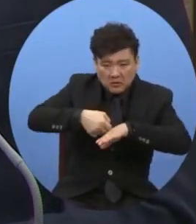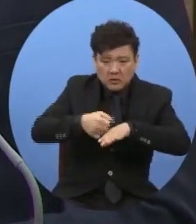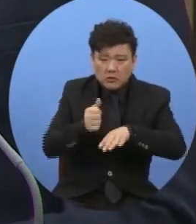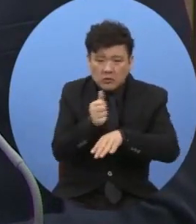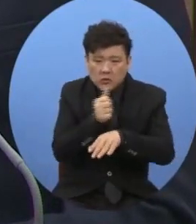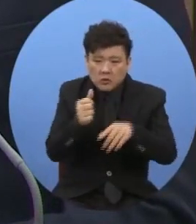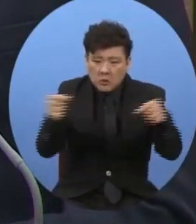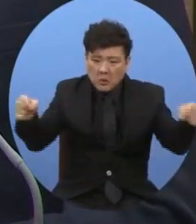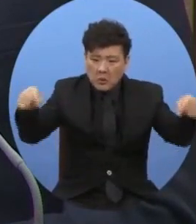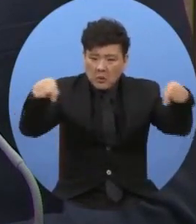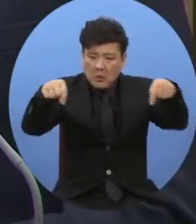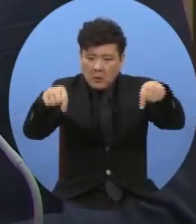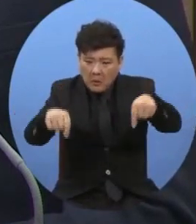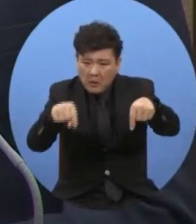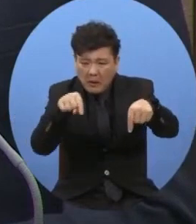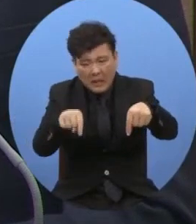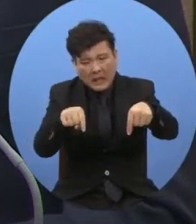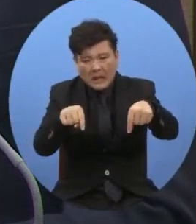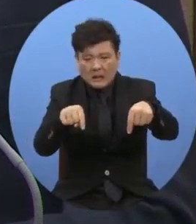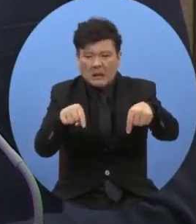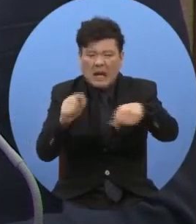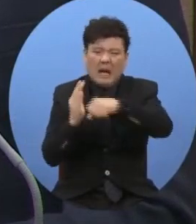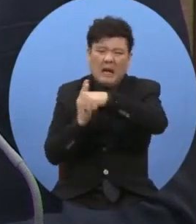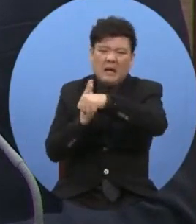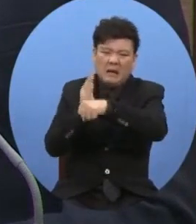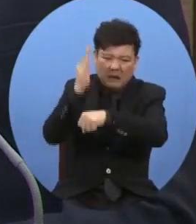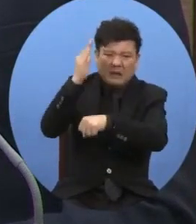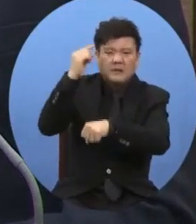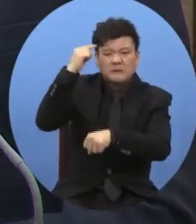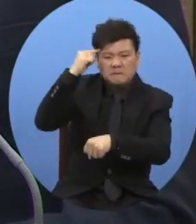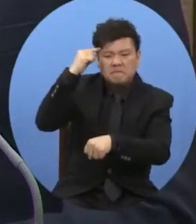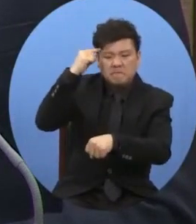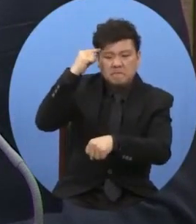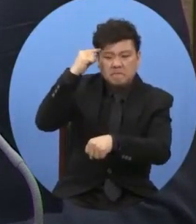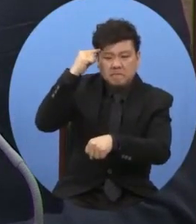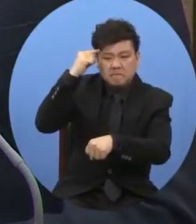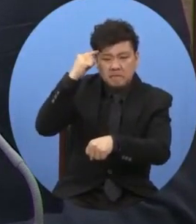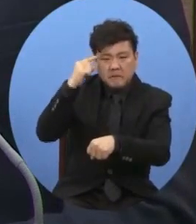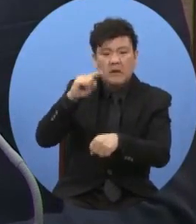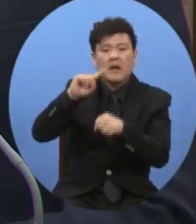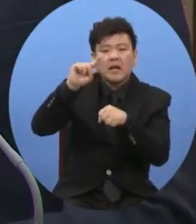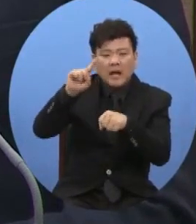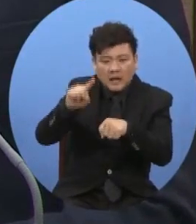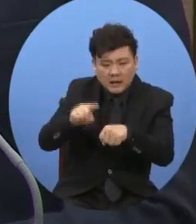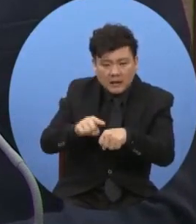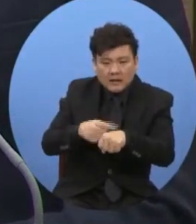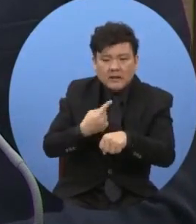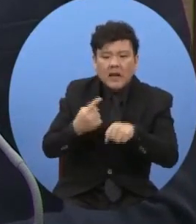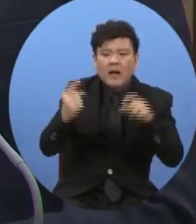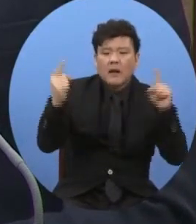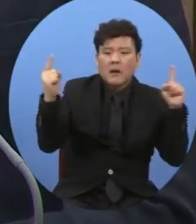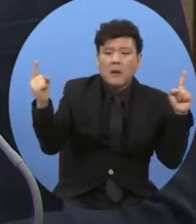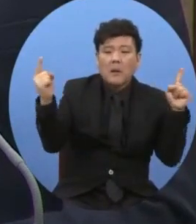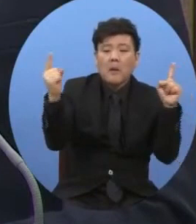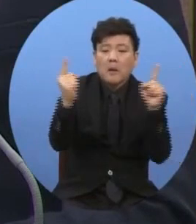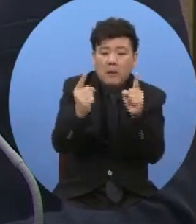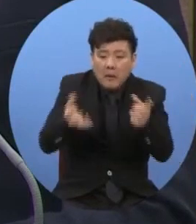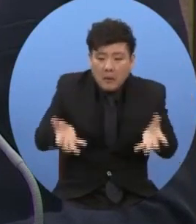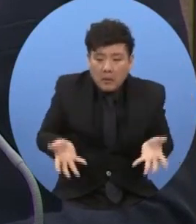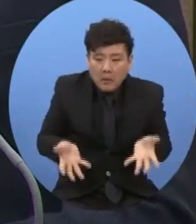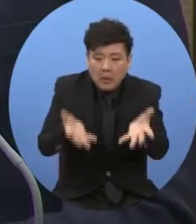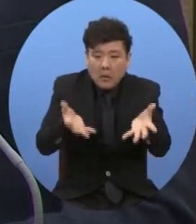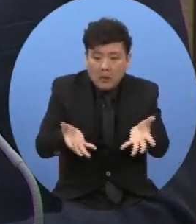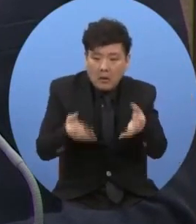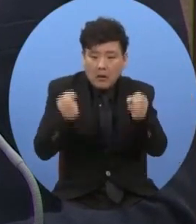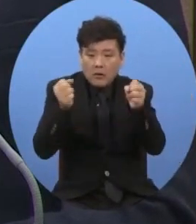자리를 주선하는 건 조금 과도하다고 본다고 하니 자연스러운 만남을 유도할 수 있는 기회를